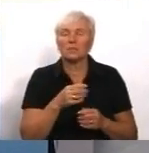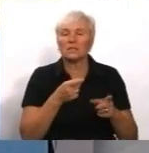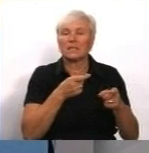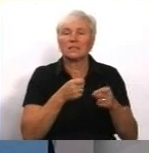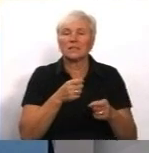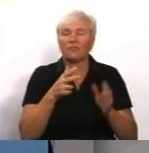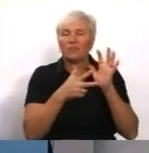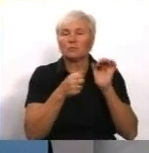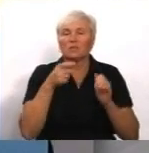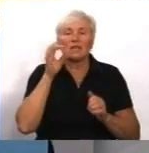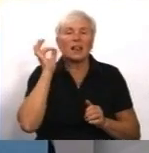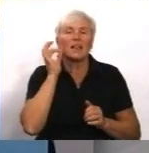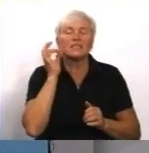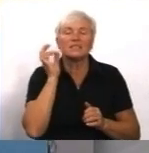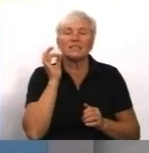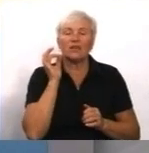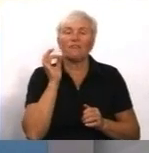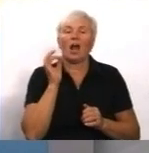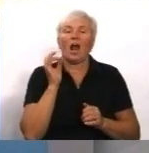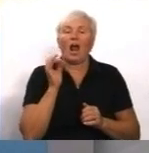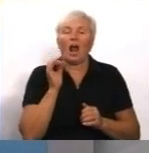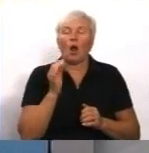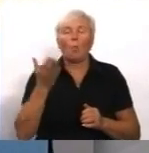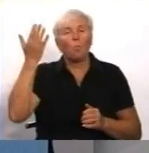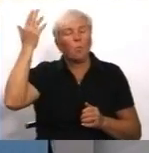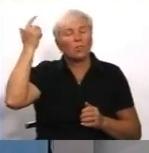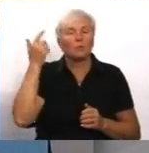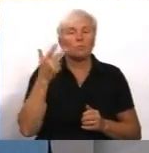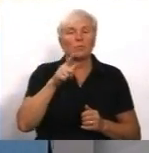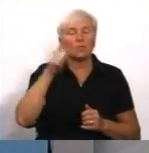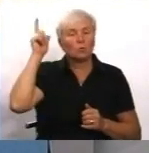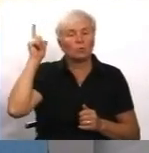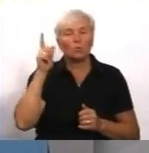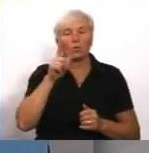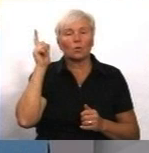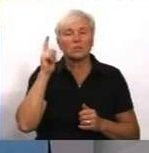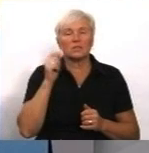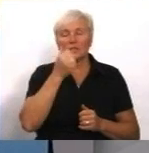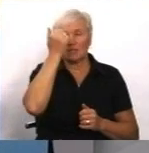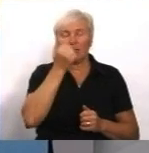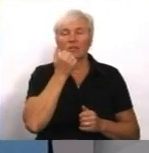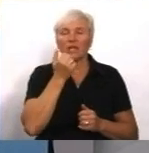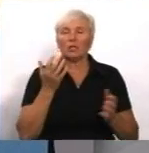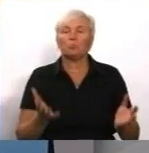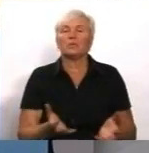І відсоток тому і був і більший. Поза минулому році, завдяки, знову ж таки, підтримці